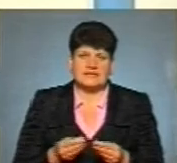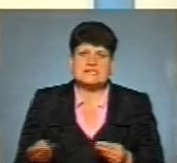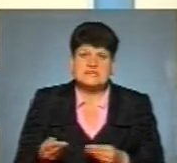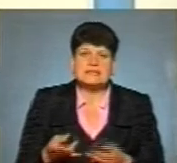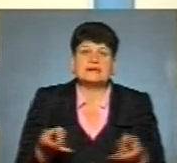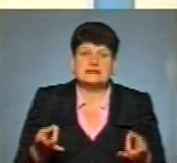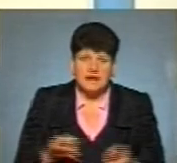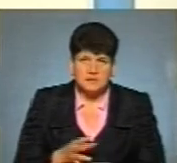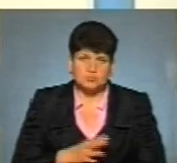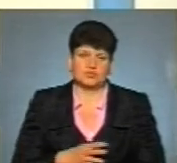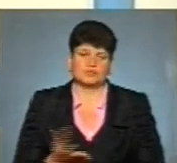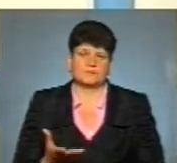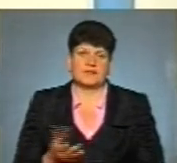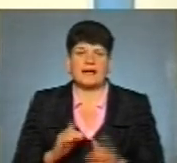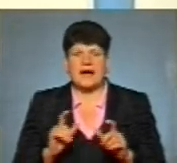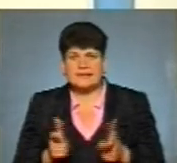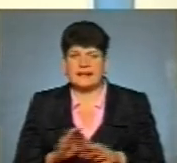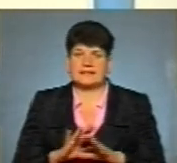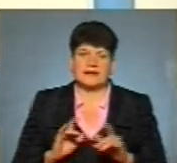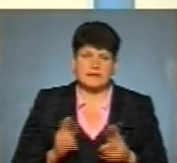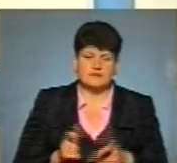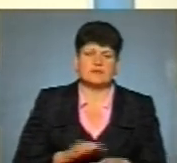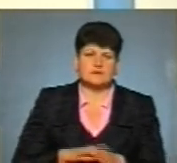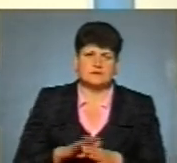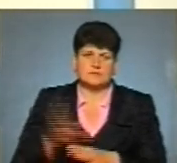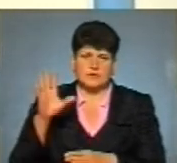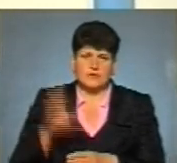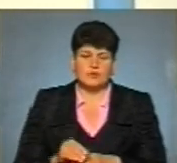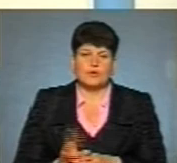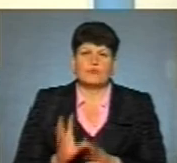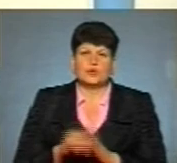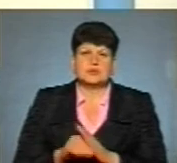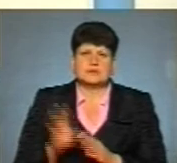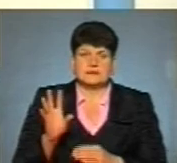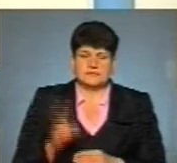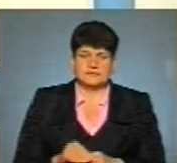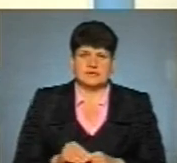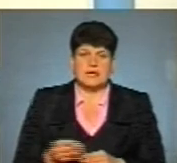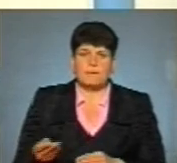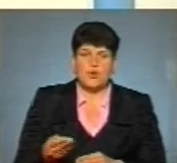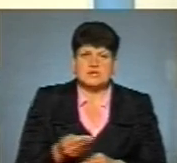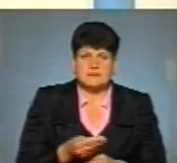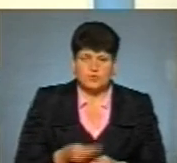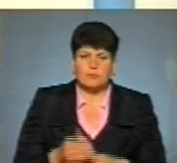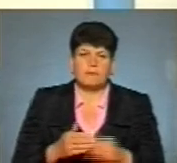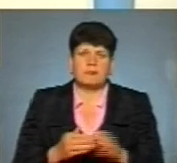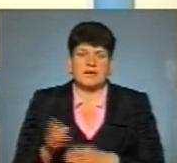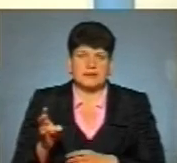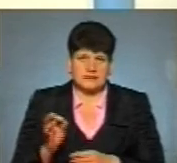одно треба було. Карантин, аграрії виконали, тобто внесли свої корективи, але все ж таки посівну практично, будемо